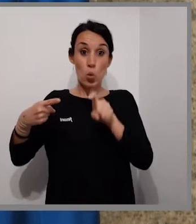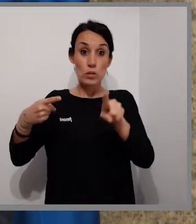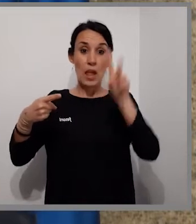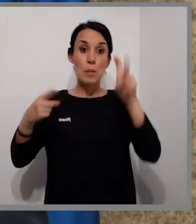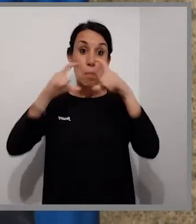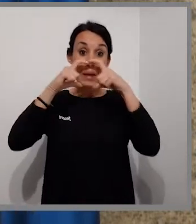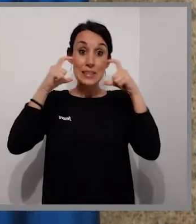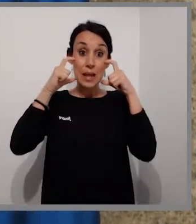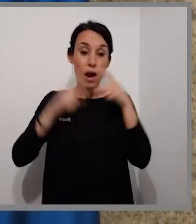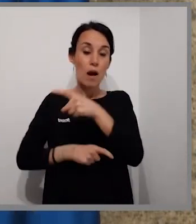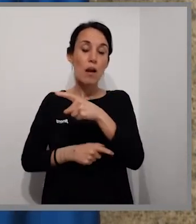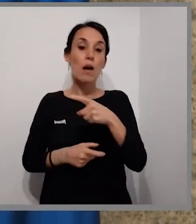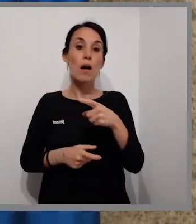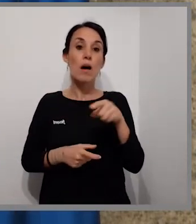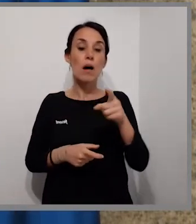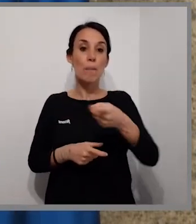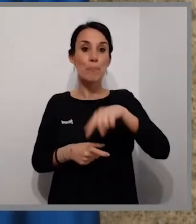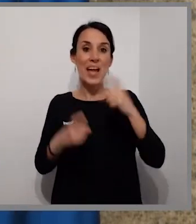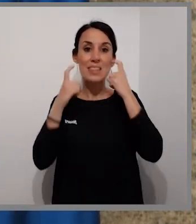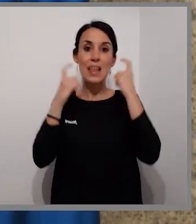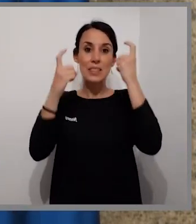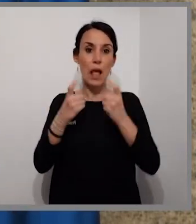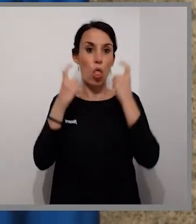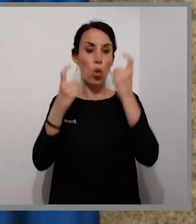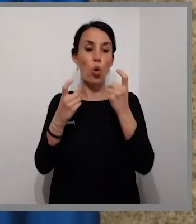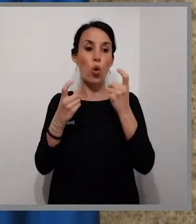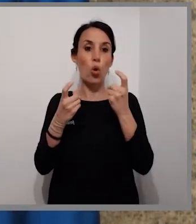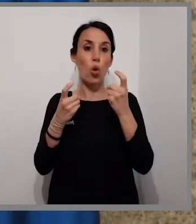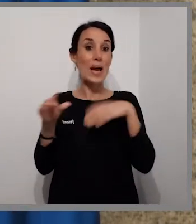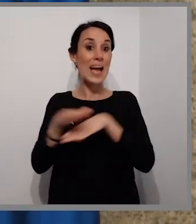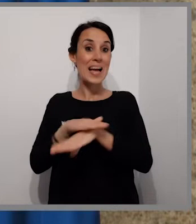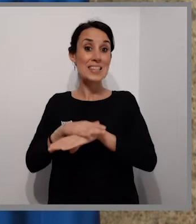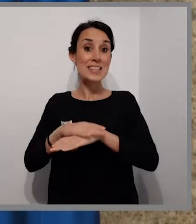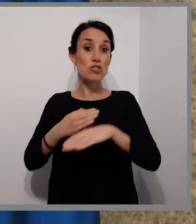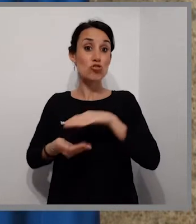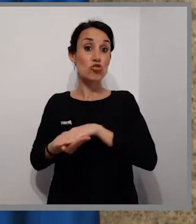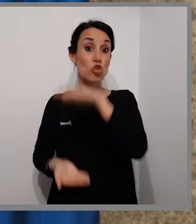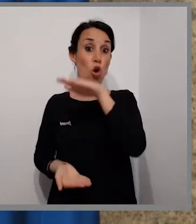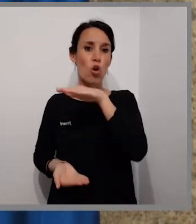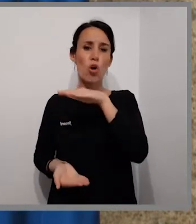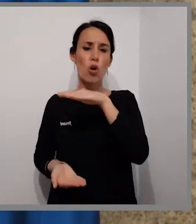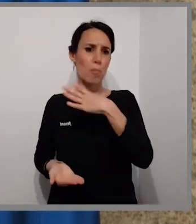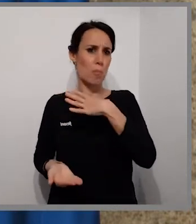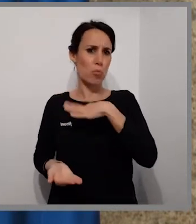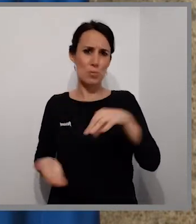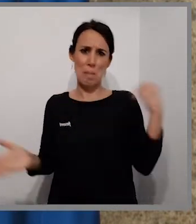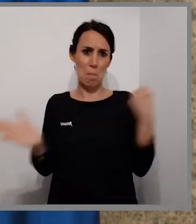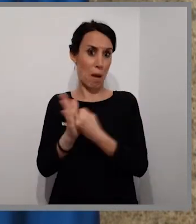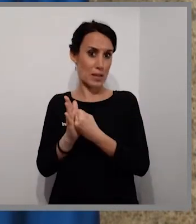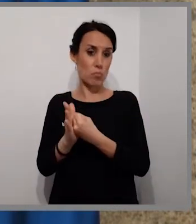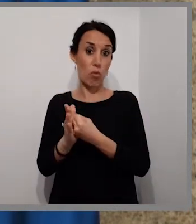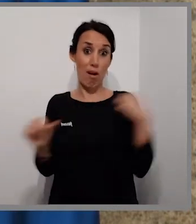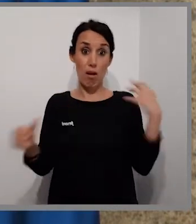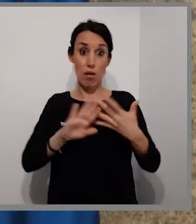primera pregunta, que té que veure les mascaretes, el que estem és intentant tindre el major estoc possible. Fins a aquest